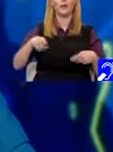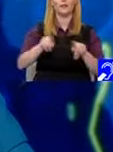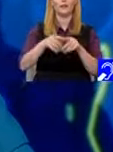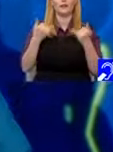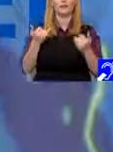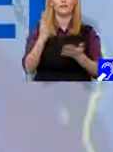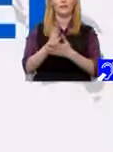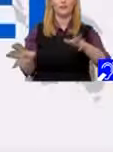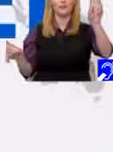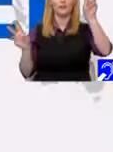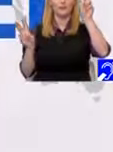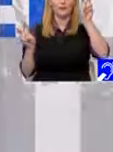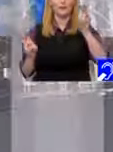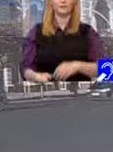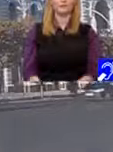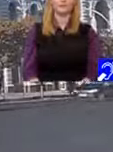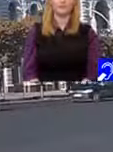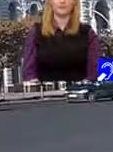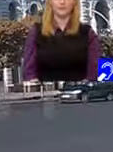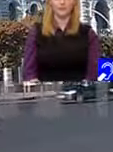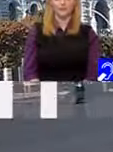titluri.